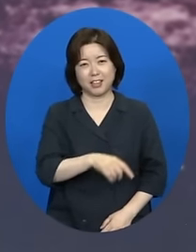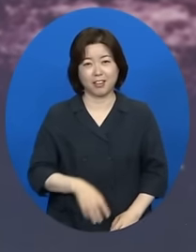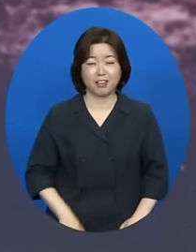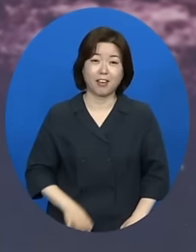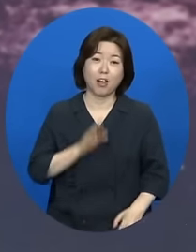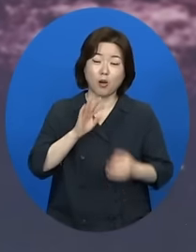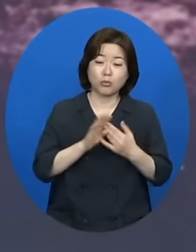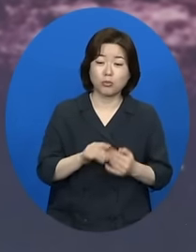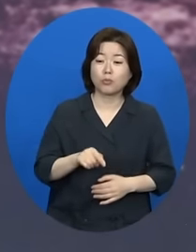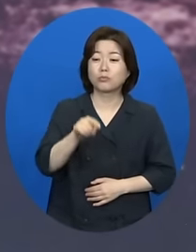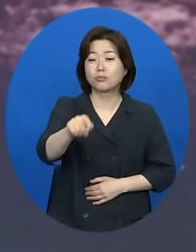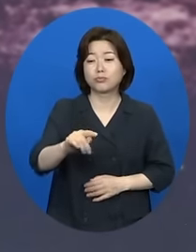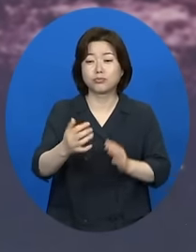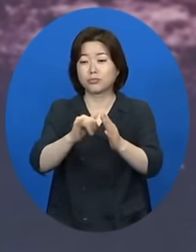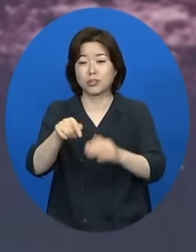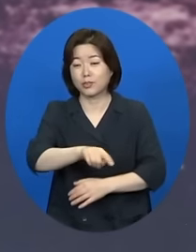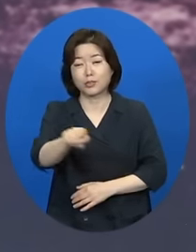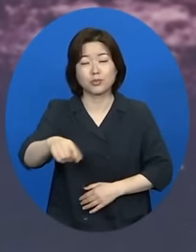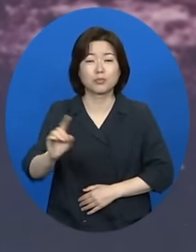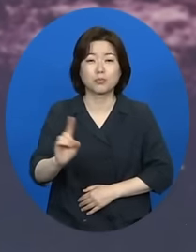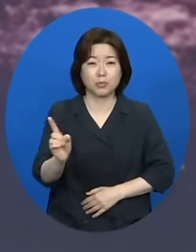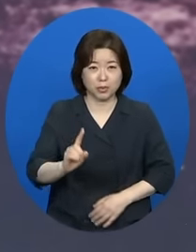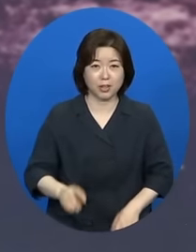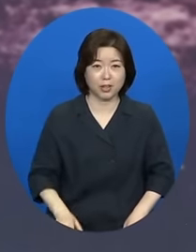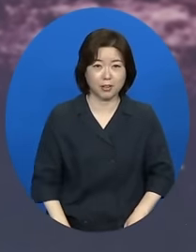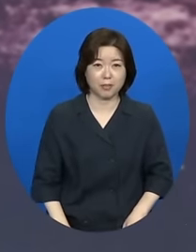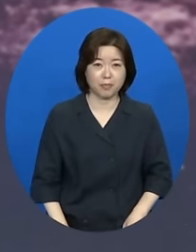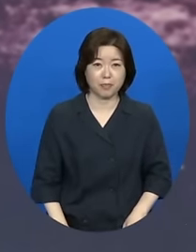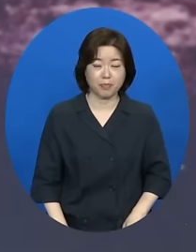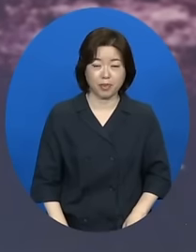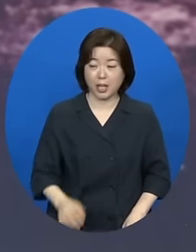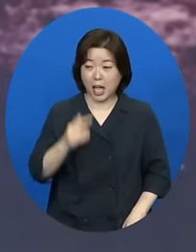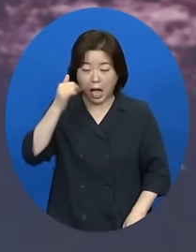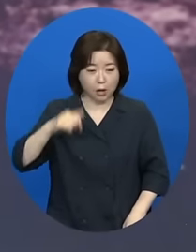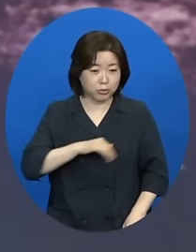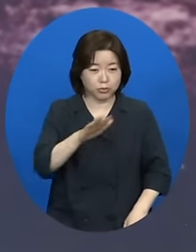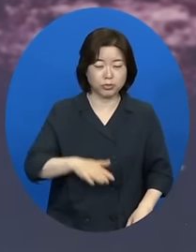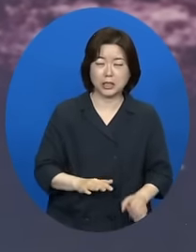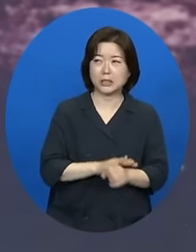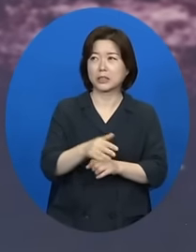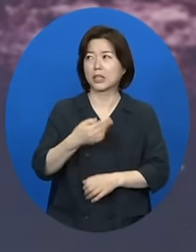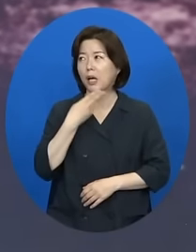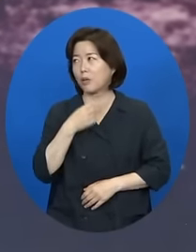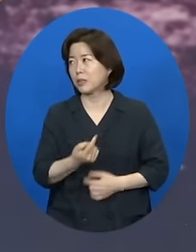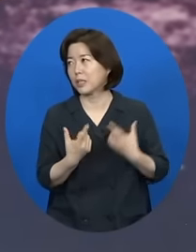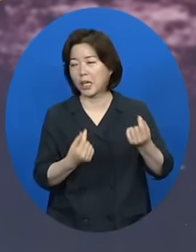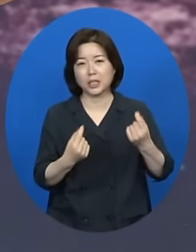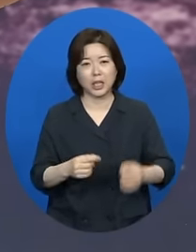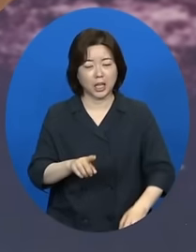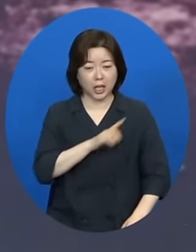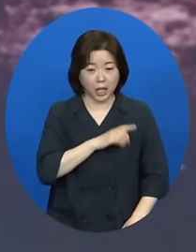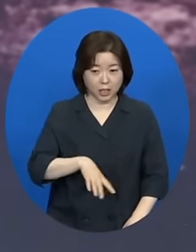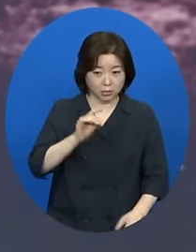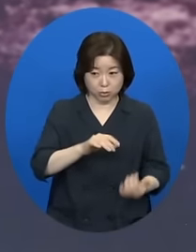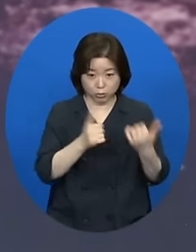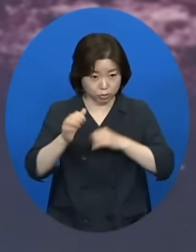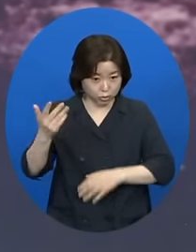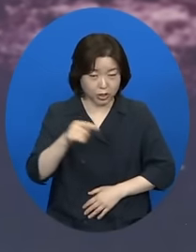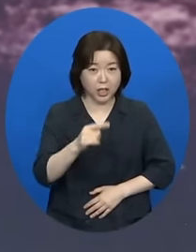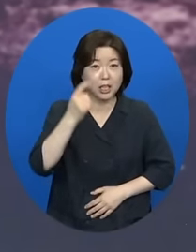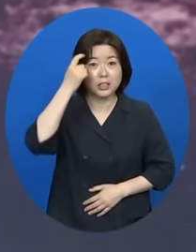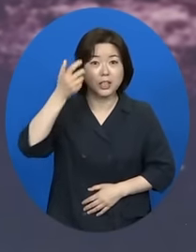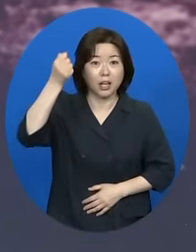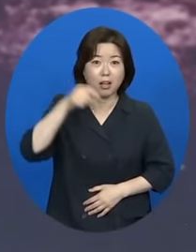그러면 맨 앞에 가는 가족들은 뭐요? 대놓고 아버지가 우리는 사랑하지 않으시나 봐. 가장 먼저 죽어도 되나 봐. 그렇게